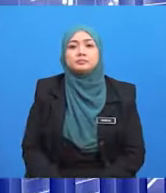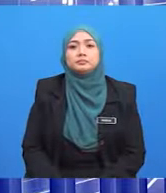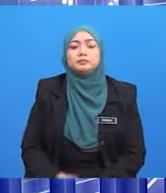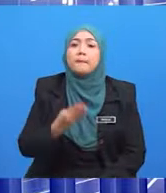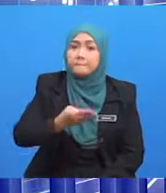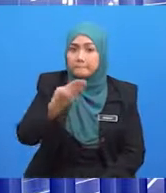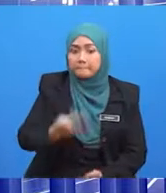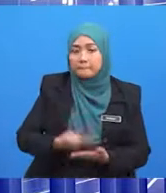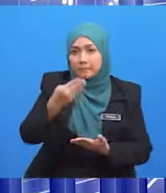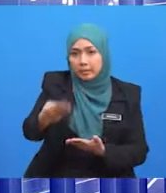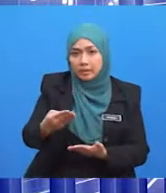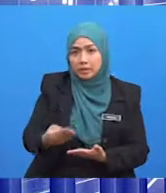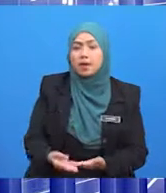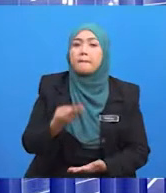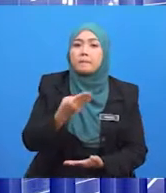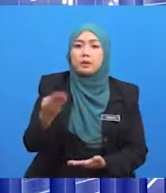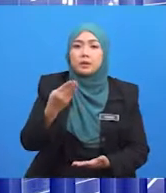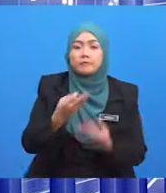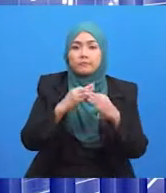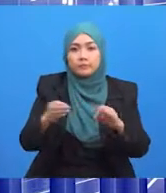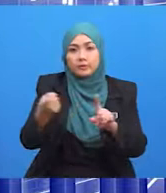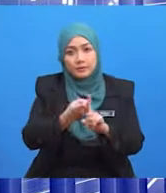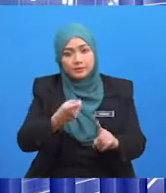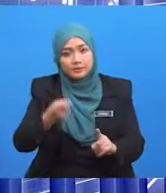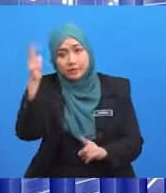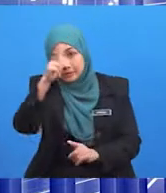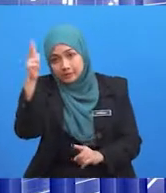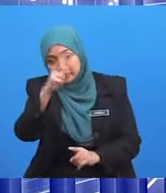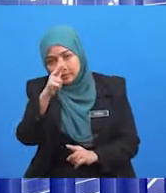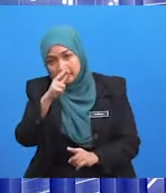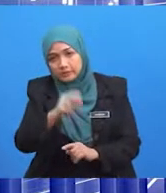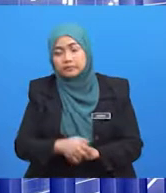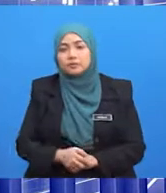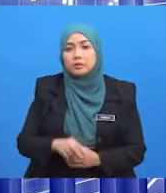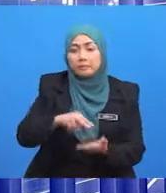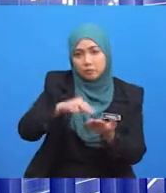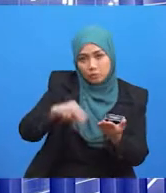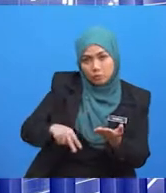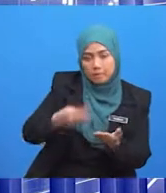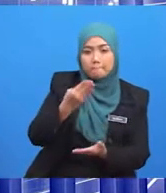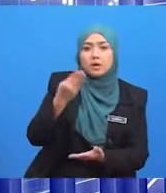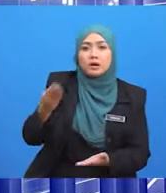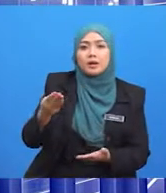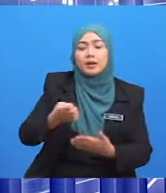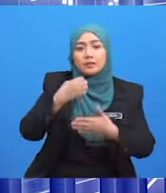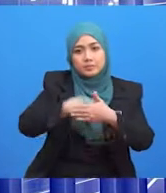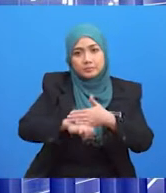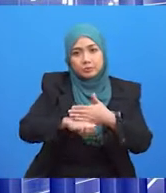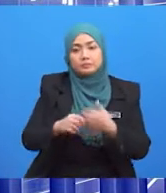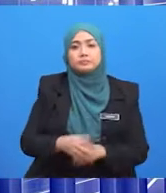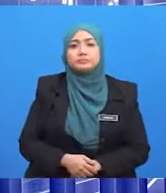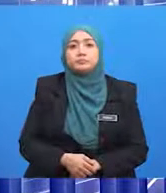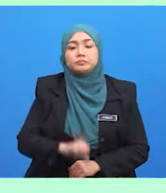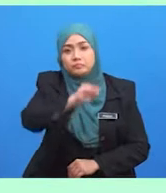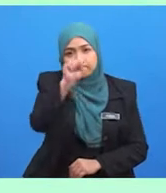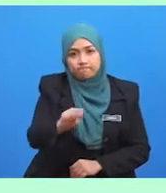Pemberian subsidi mengurangkan kos pengeluaran barang ekspor dan seterusnya menurunkan harga barang ekspor.